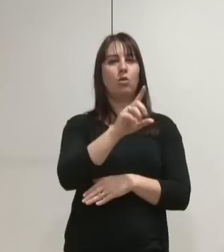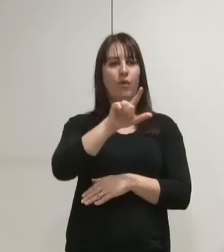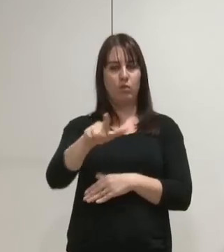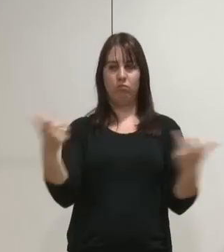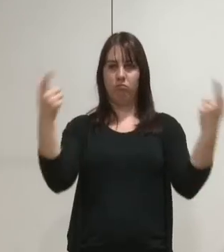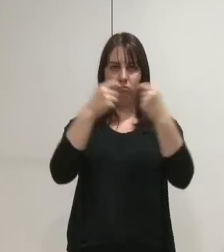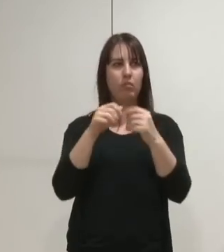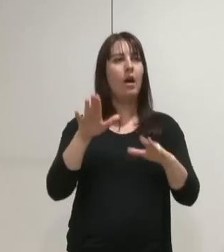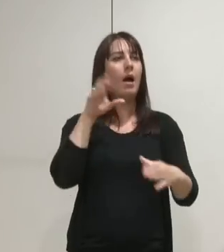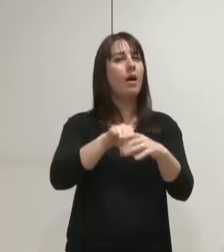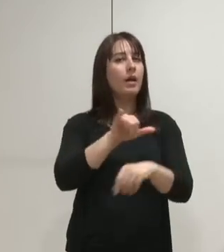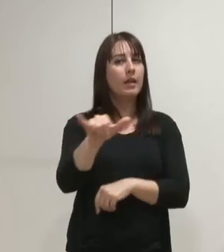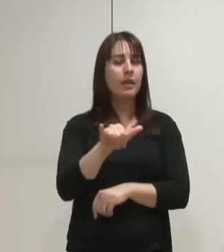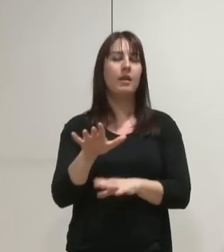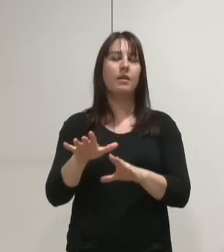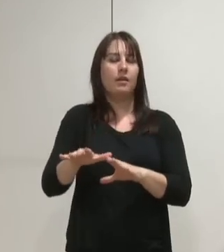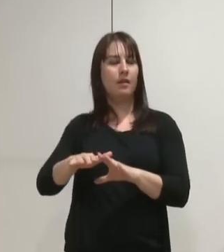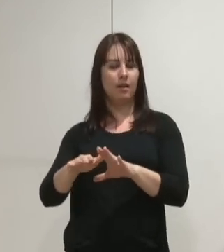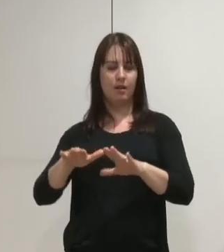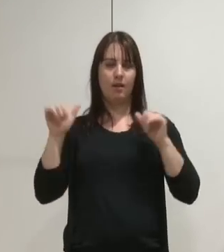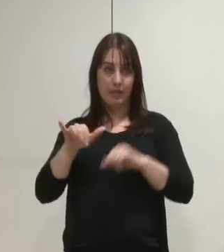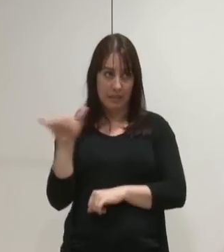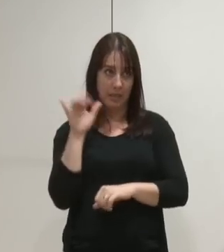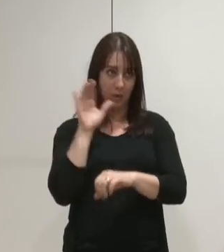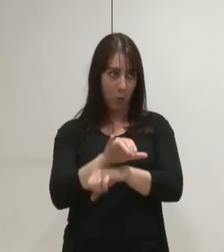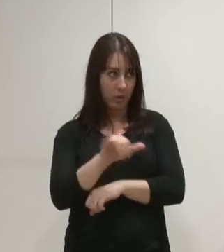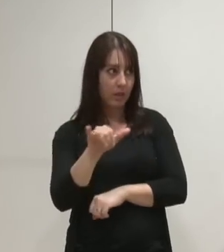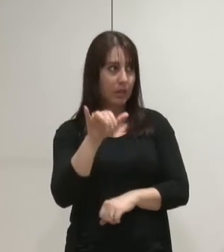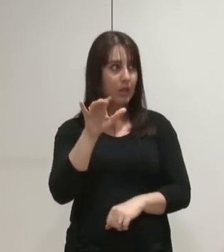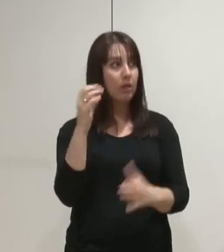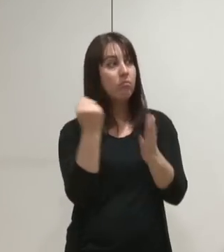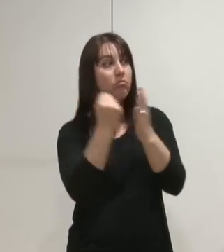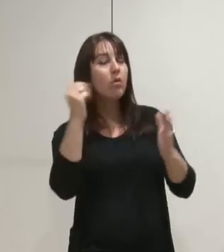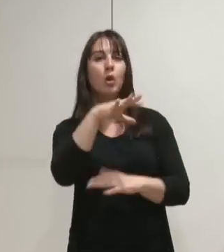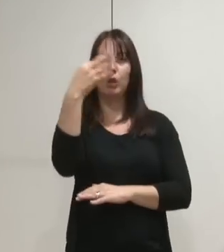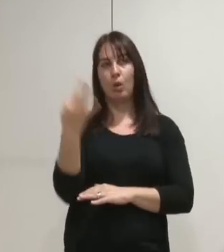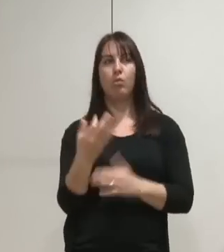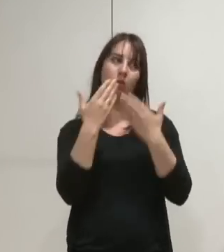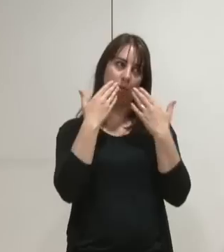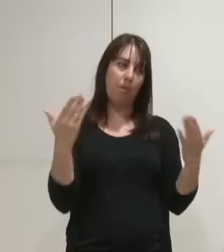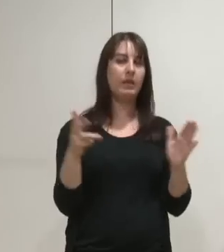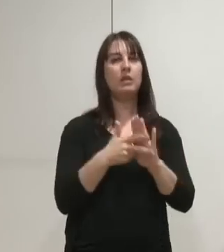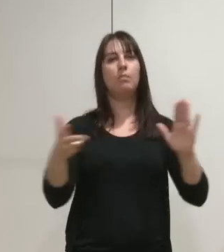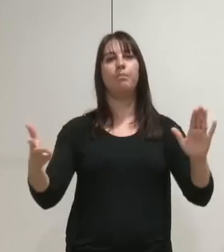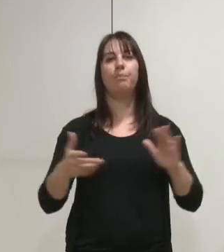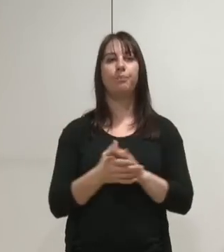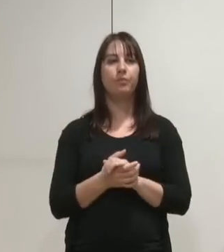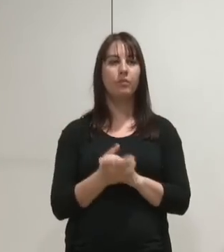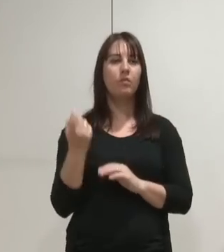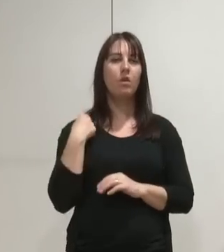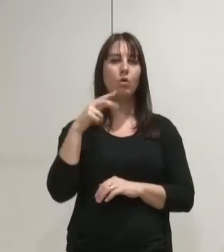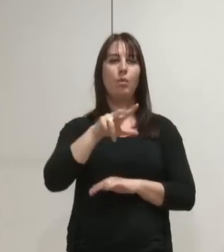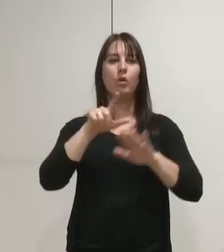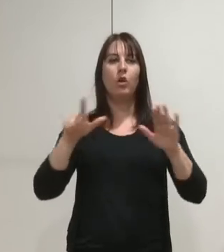vote qui s'abstient qui est contre qui est pour unanimité je vous remercie la